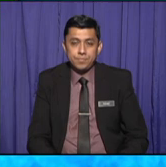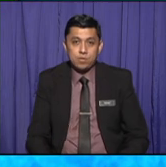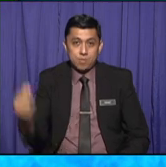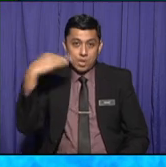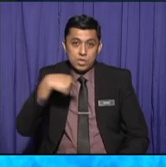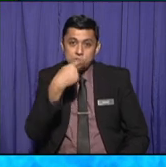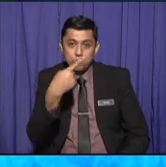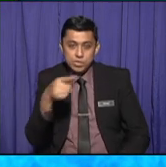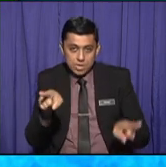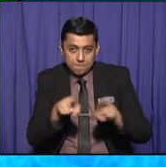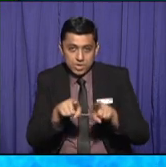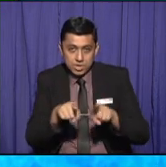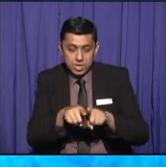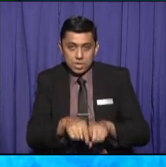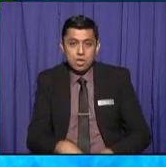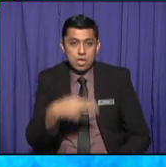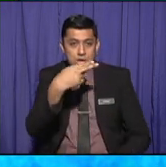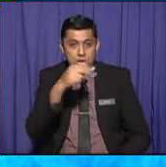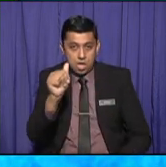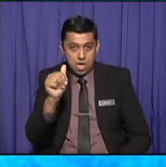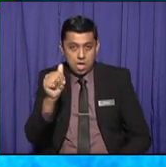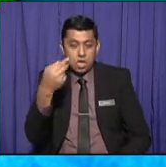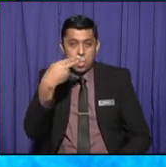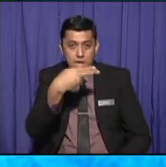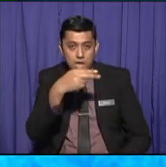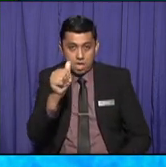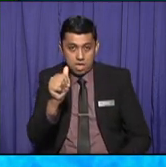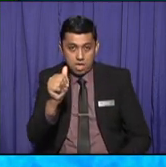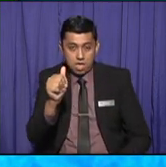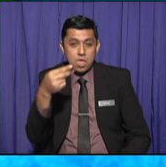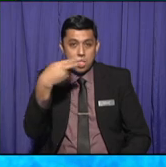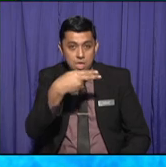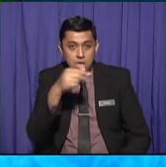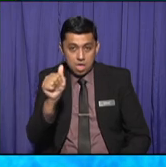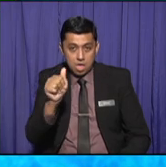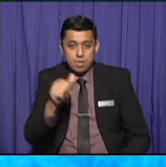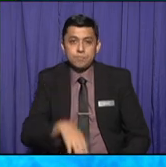Mari sebut bersama. Ha, ha,